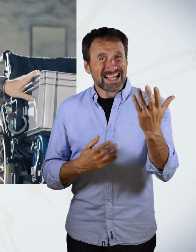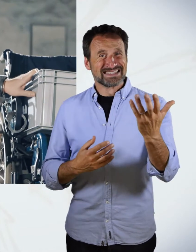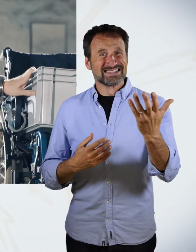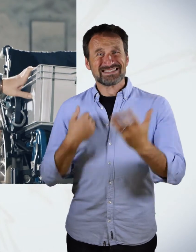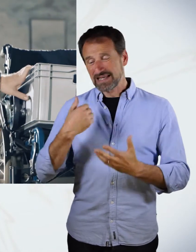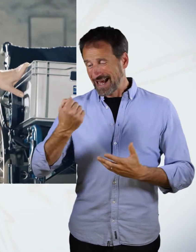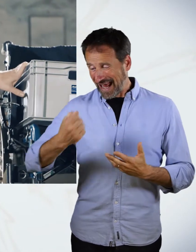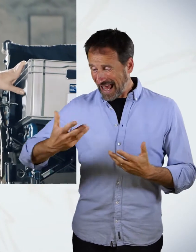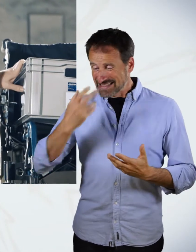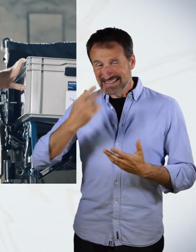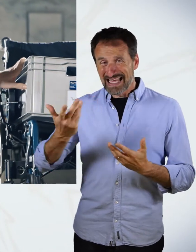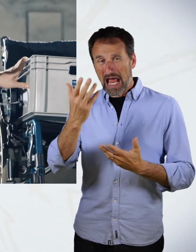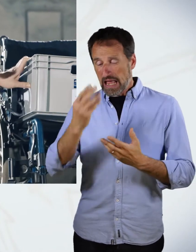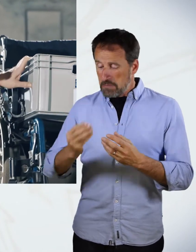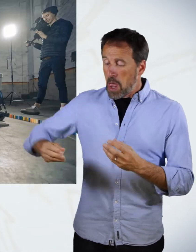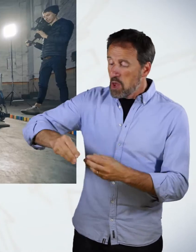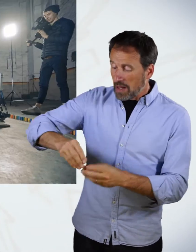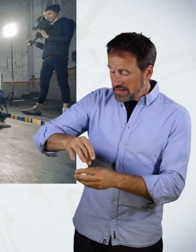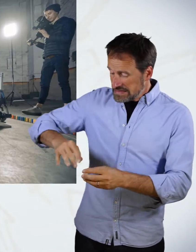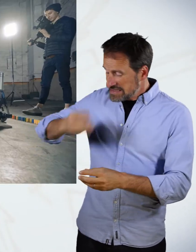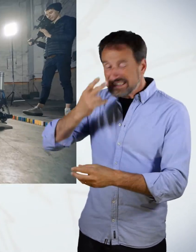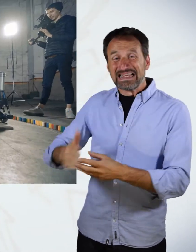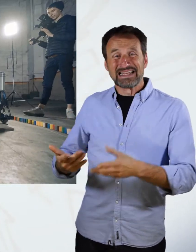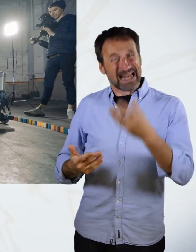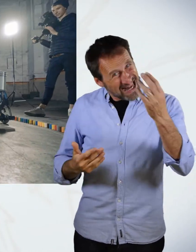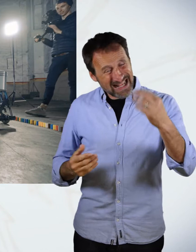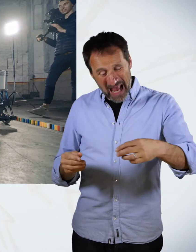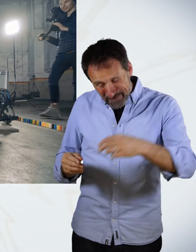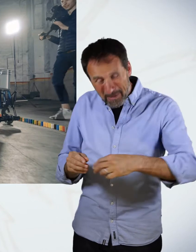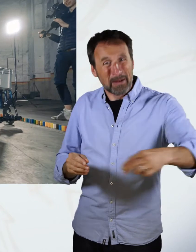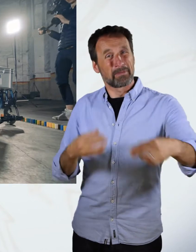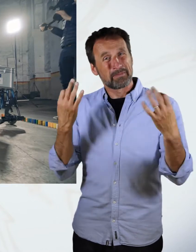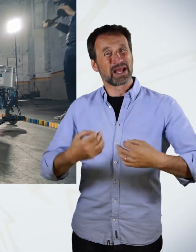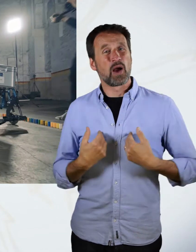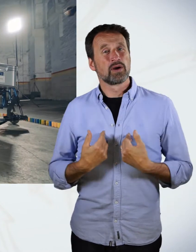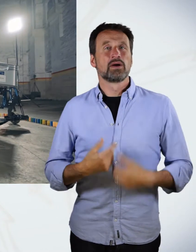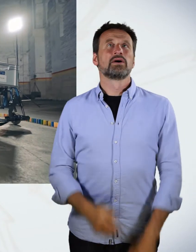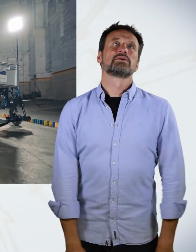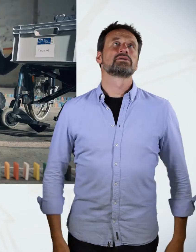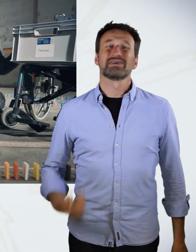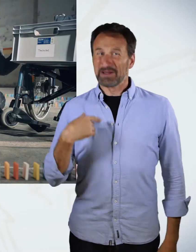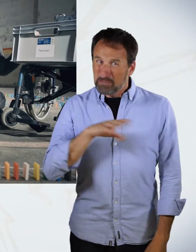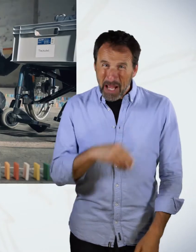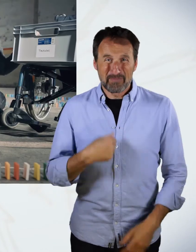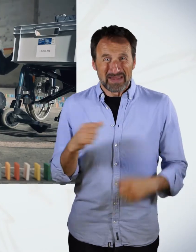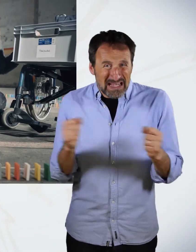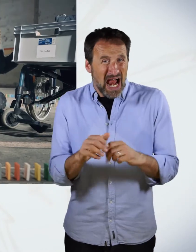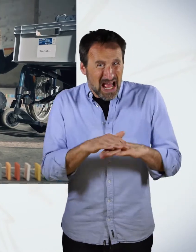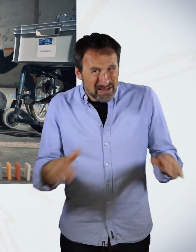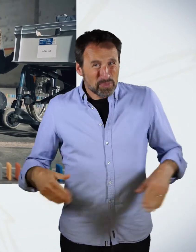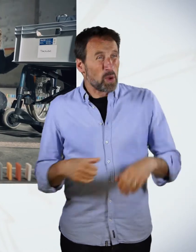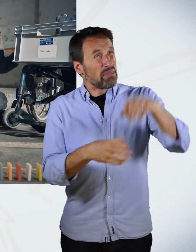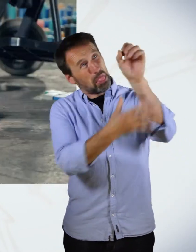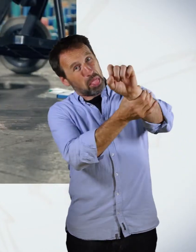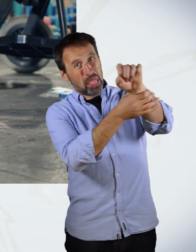passiert, weil meine Hand immer die anderen Steine überdeckt. Das ist so sehr frustrierend, weil du willst auch fertig werden. Du sitzt da auf dem kalten Boden in der Lagerhalle an den Rollstuhl